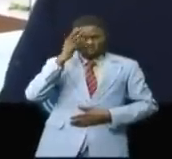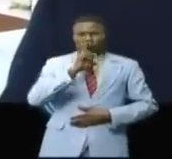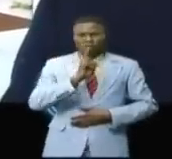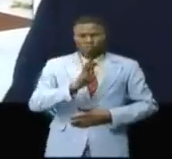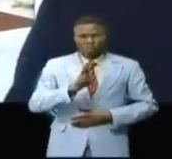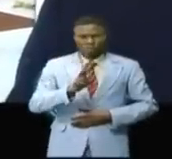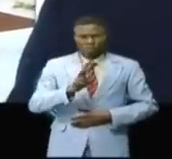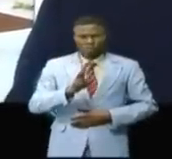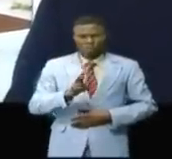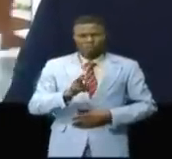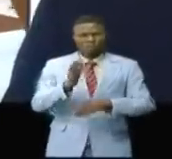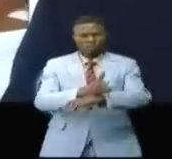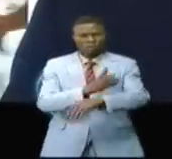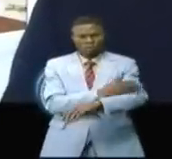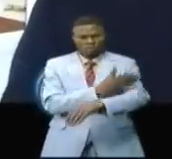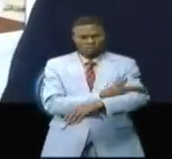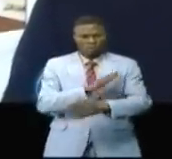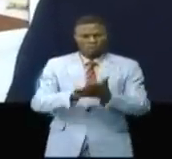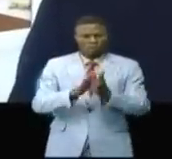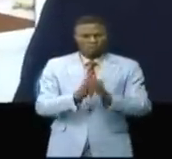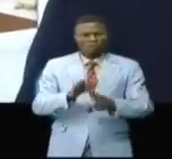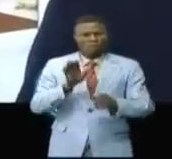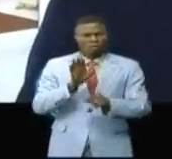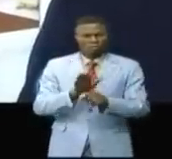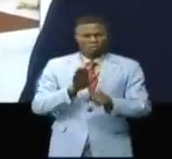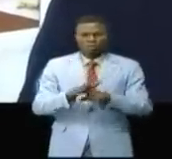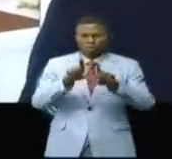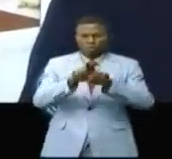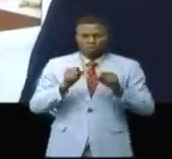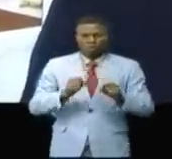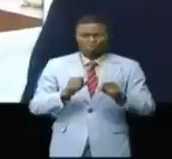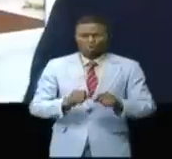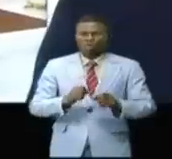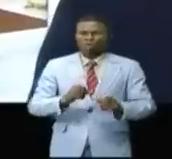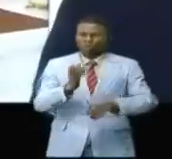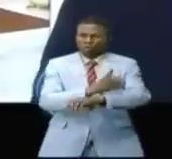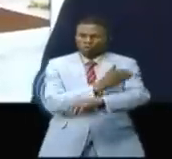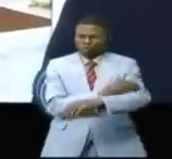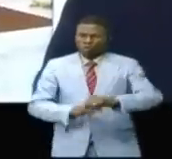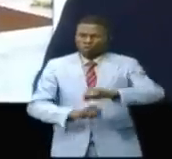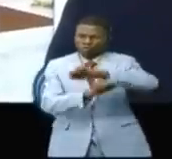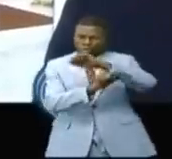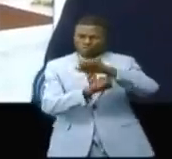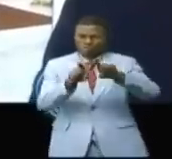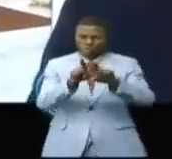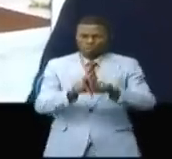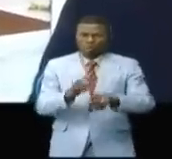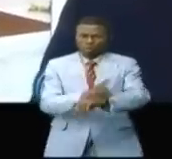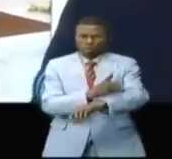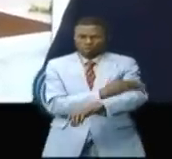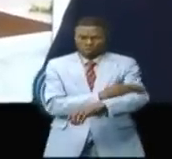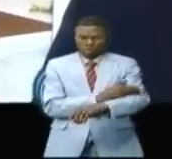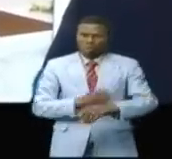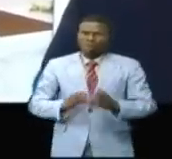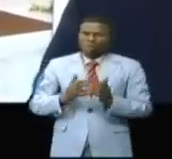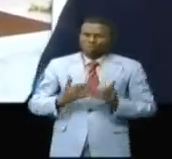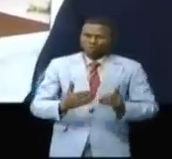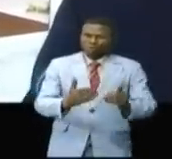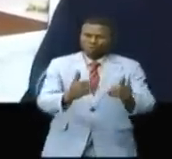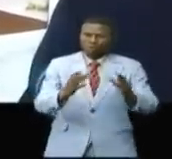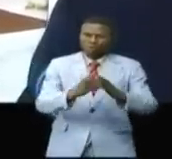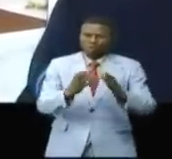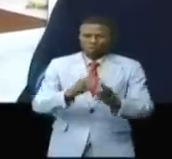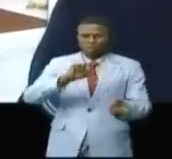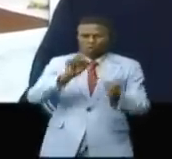une croissance forte une croissance soutenable mais aussi une croissance qui s'accompagne par l'amélioration